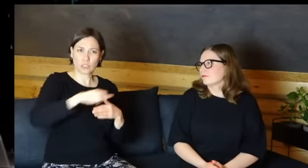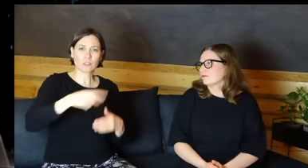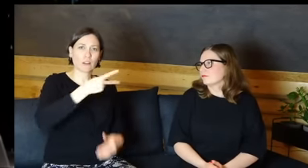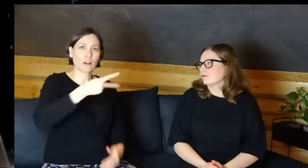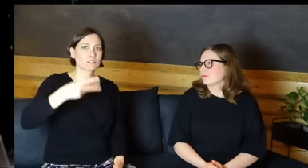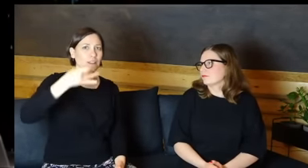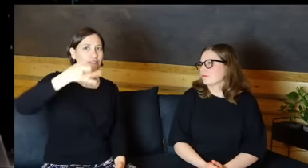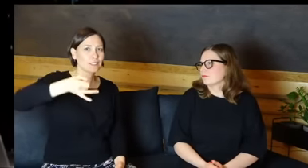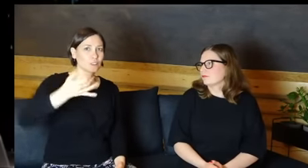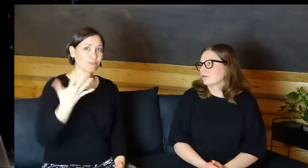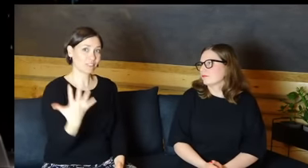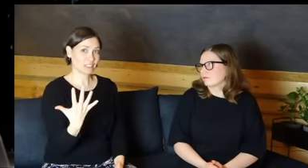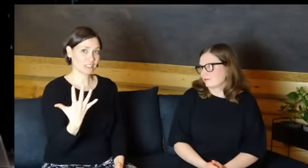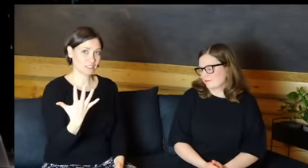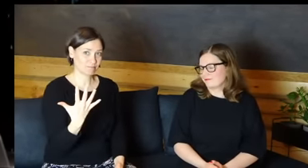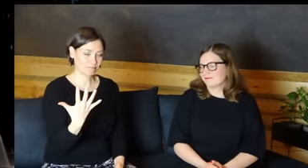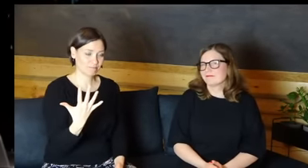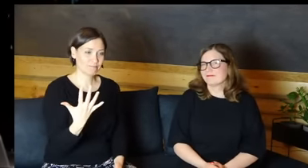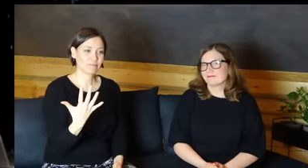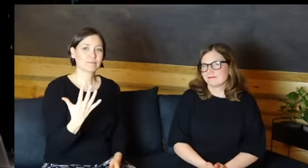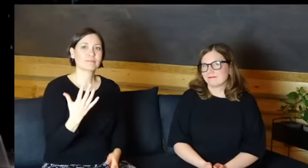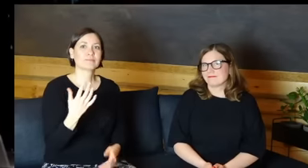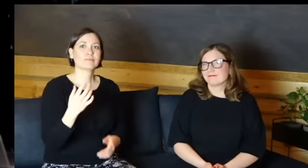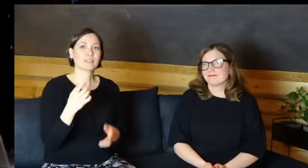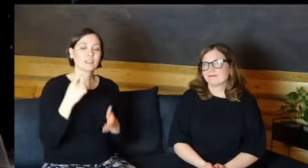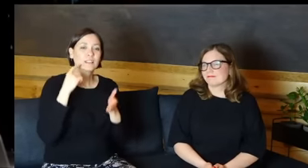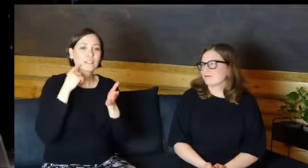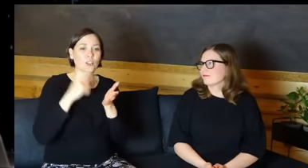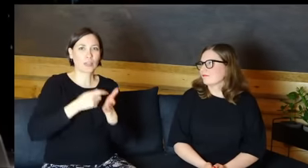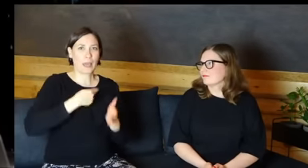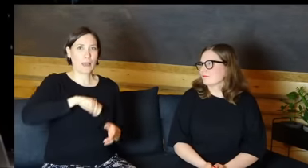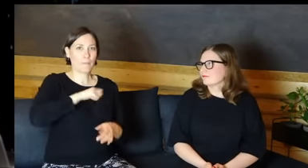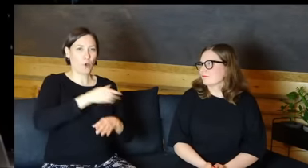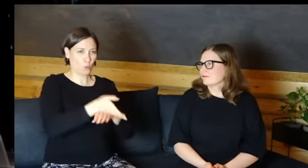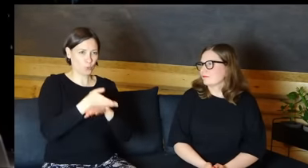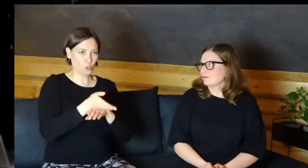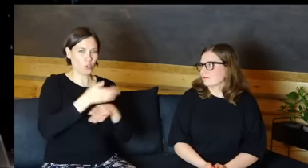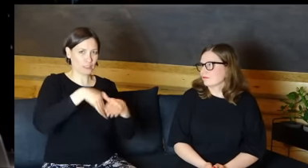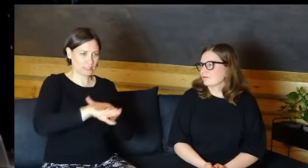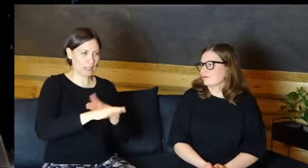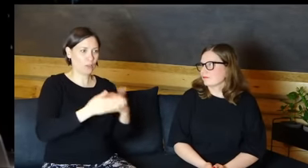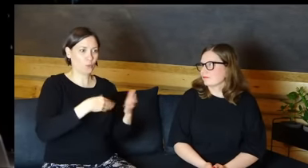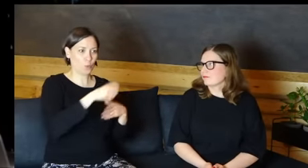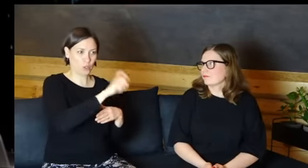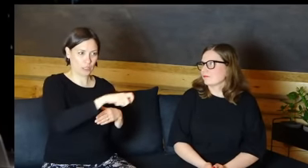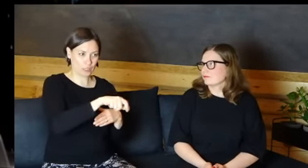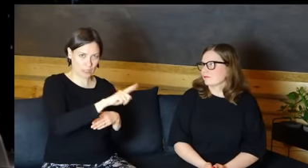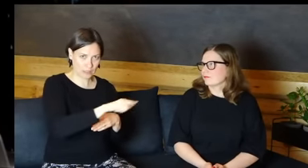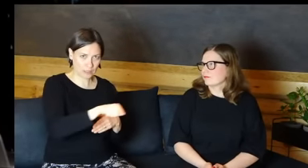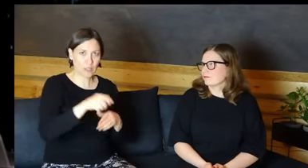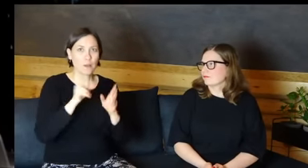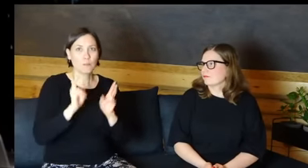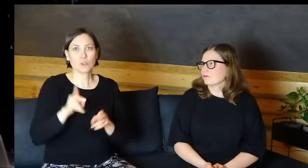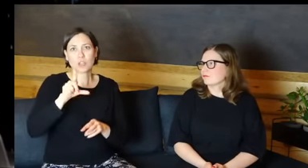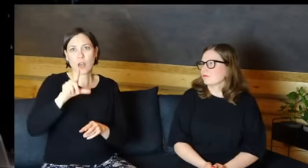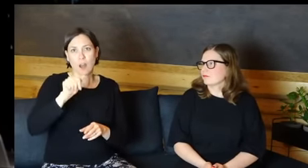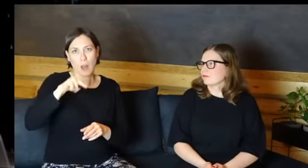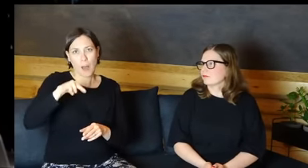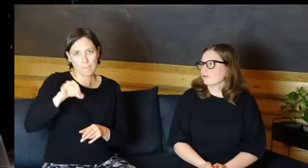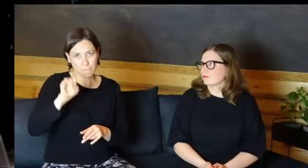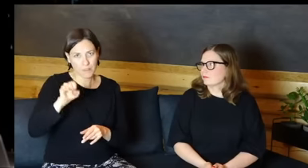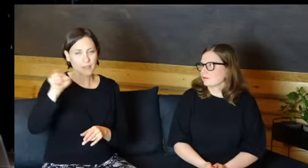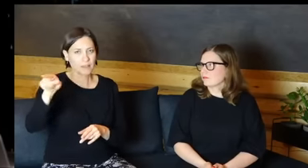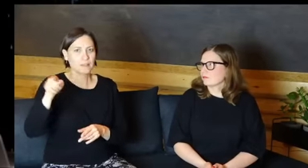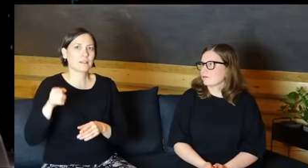275 ja se pitää sisällään nyt sitten tässä emoyhtiössä työskentelevät ja myöskin sitten tuolla Lammilla elementti, perustava